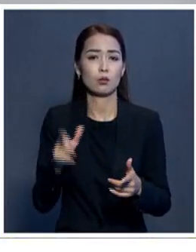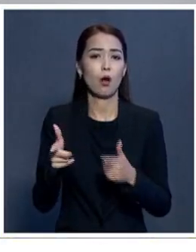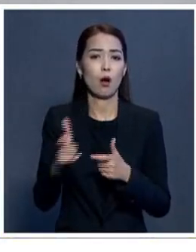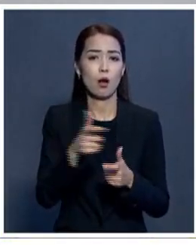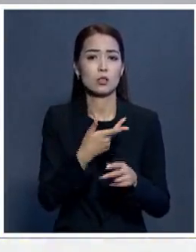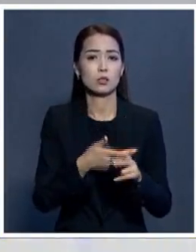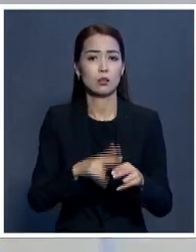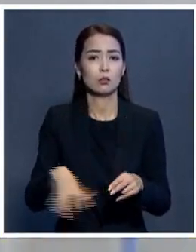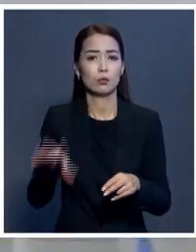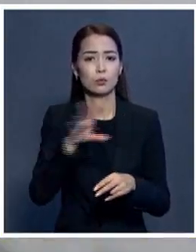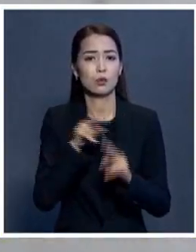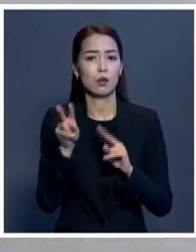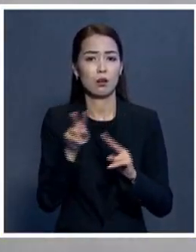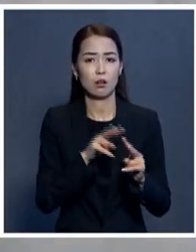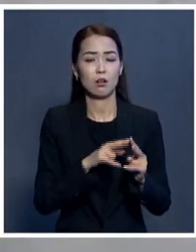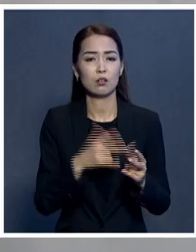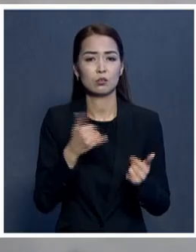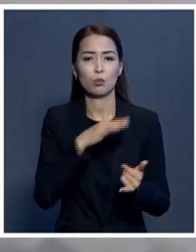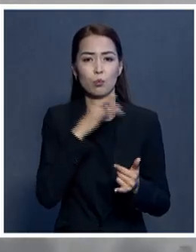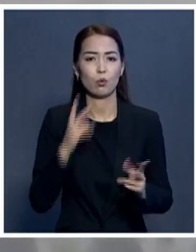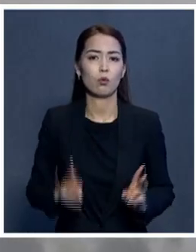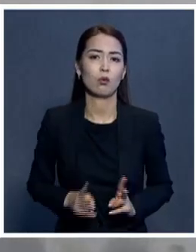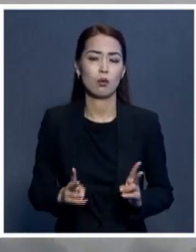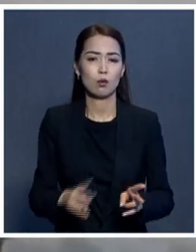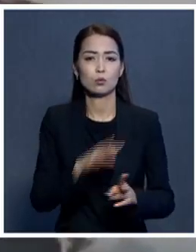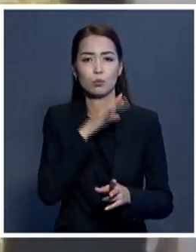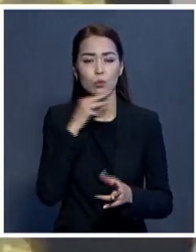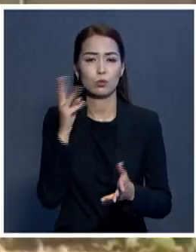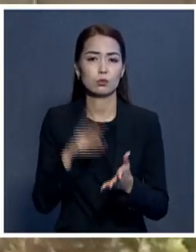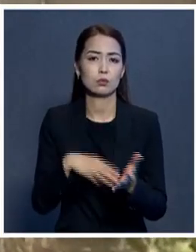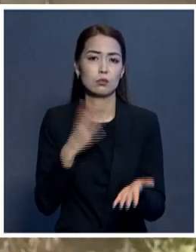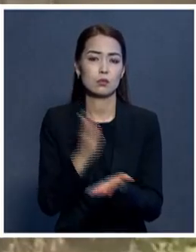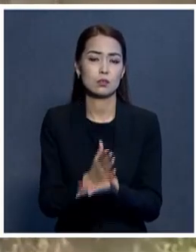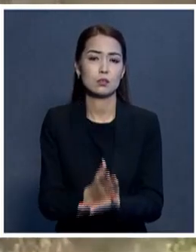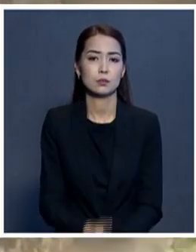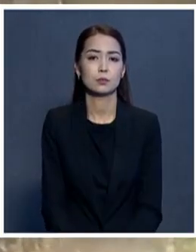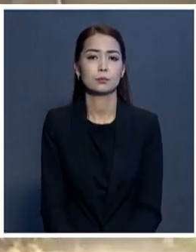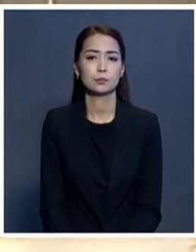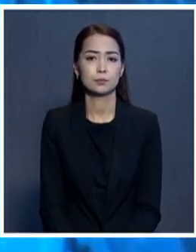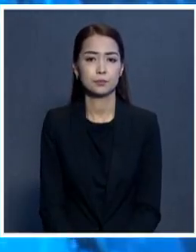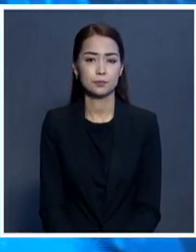төңкеріс әрекеті деп бағалап, генералға қылмыскер деген айып таққан.